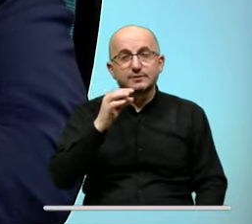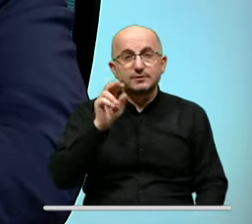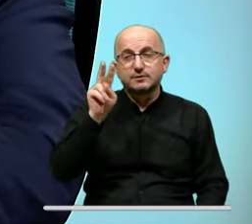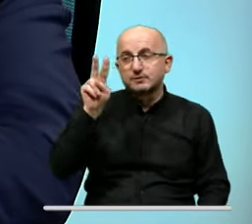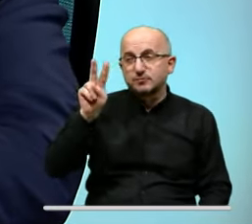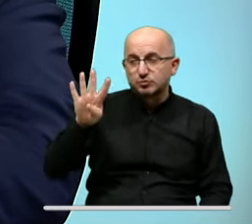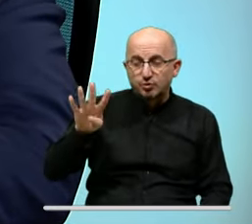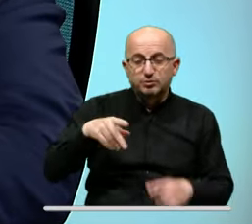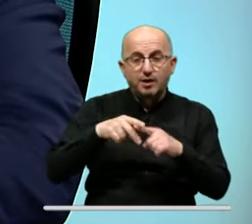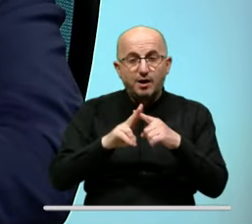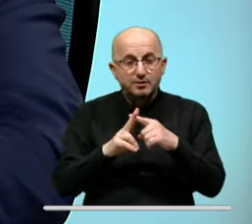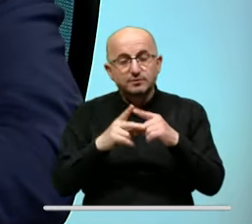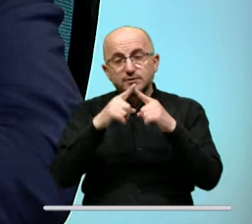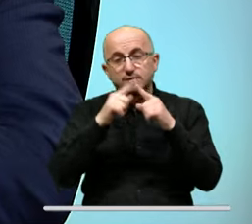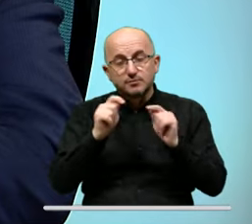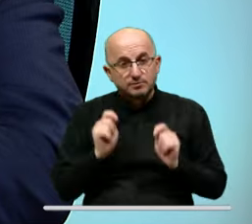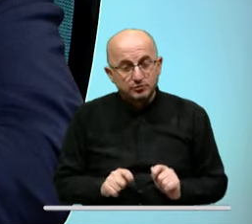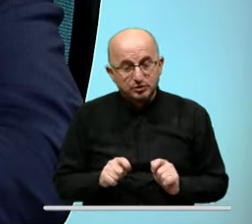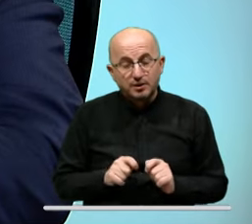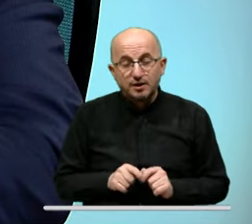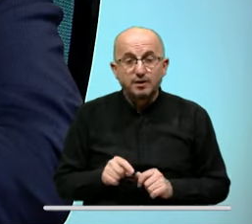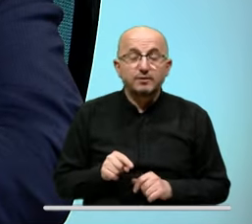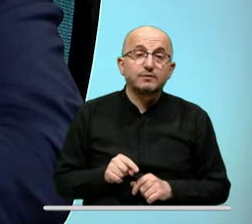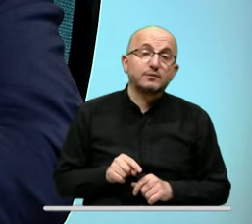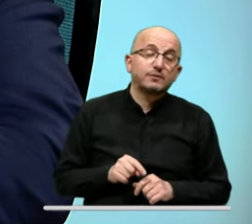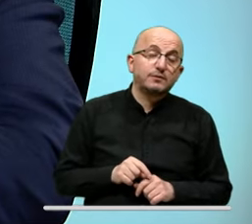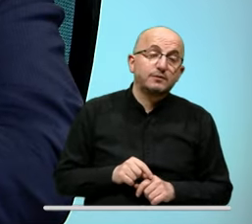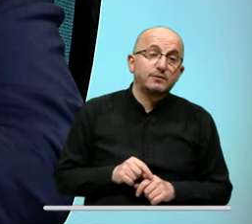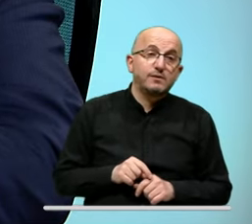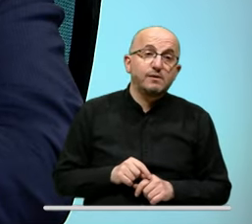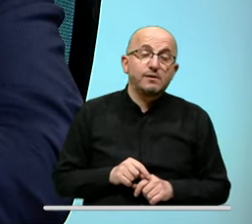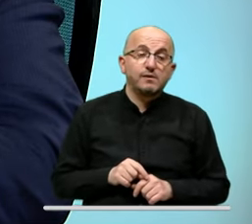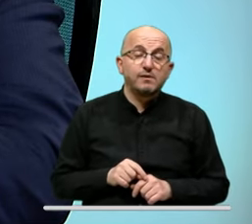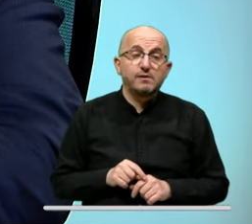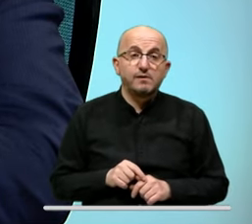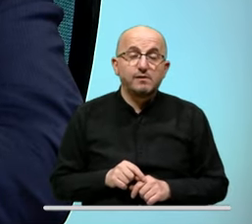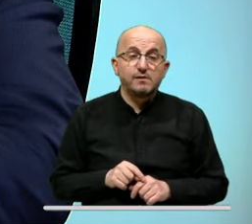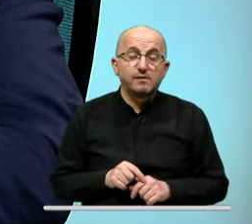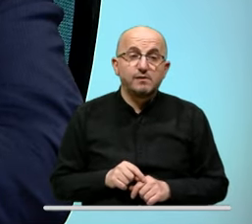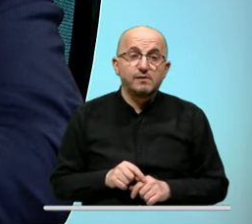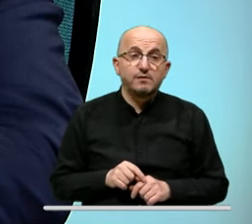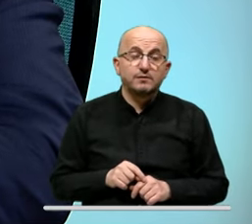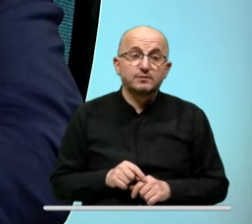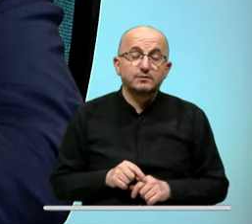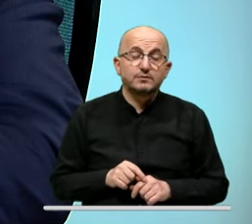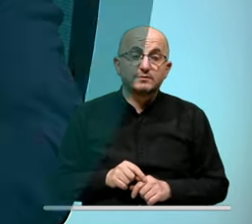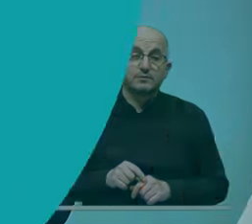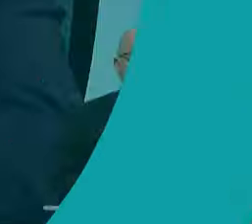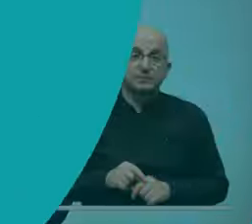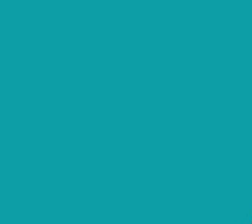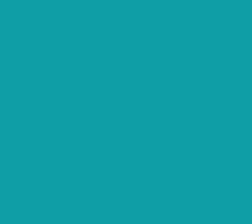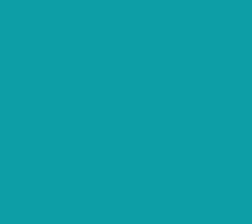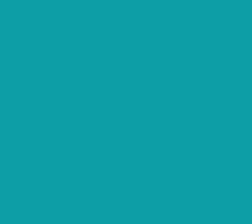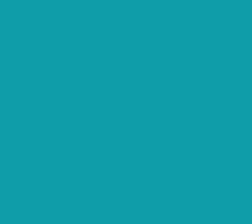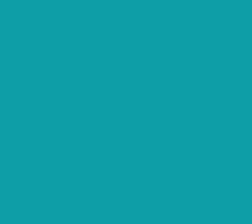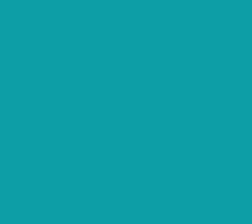üzerinden bunun bir değerini hesaplayacak şu kadar ediyor şuna şu kadar ediyor Efendim Eee ve %